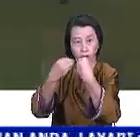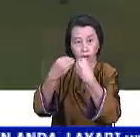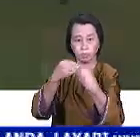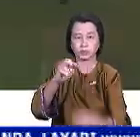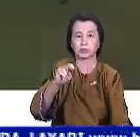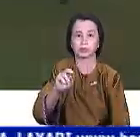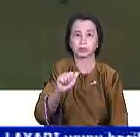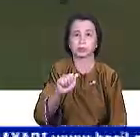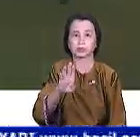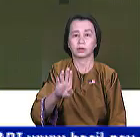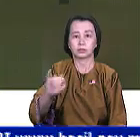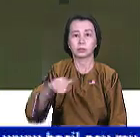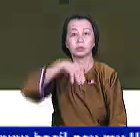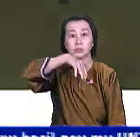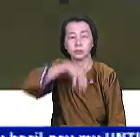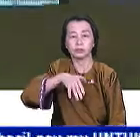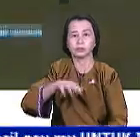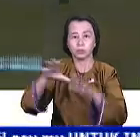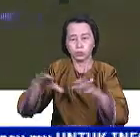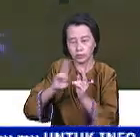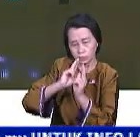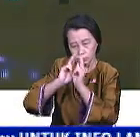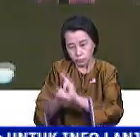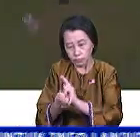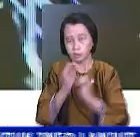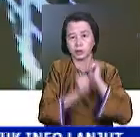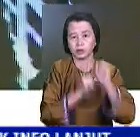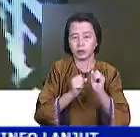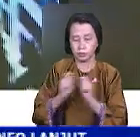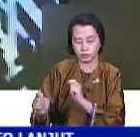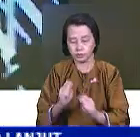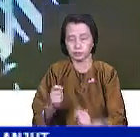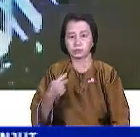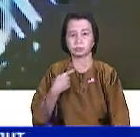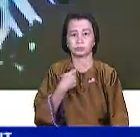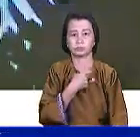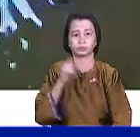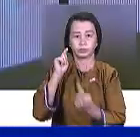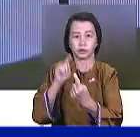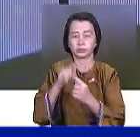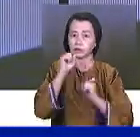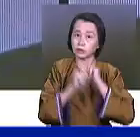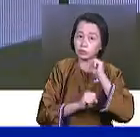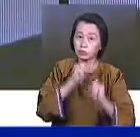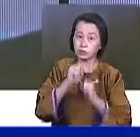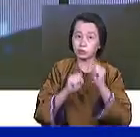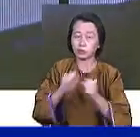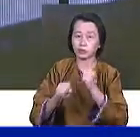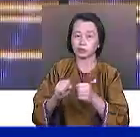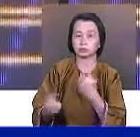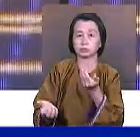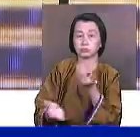sallallahu alaihi wasallam, melakukan perubahan sikap dan tindakan kita kepada sifat-sifat